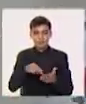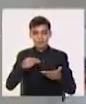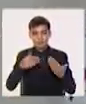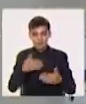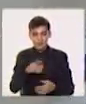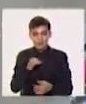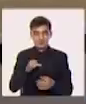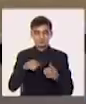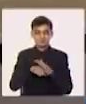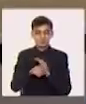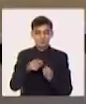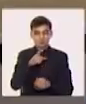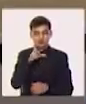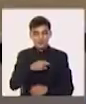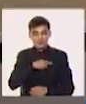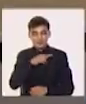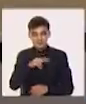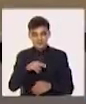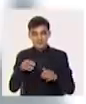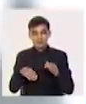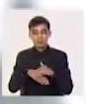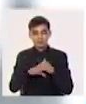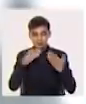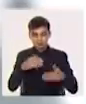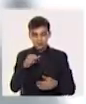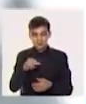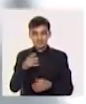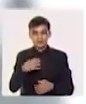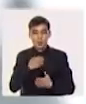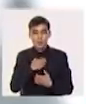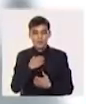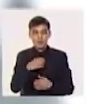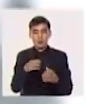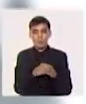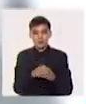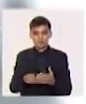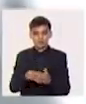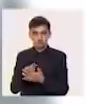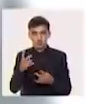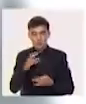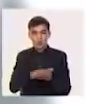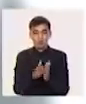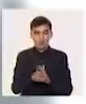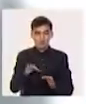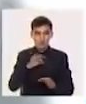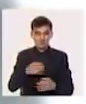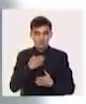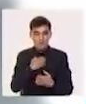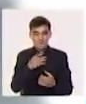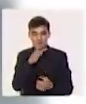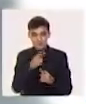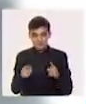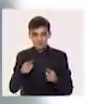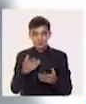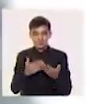келсе, борышкер өмірден өткеннен кейін несиені сақтандыру компаниясы өтейді дейді. Бірақ келісім шартта көрсетілген сақтандыру мерзімі өтіп